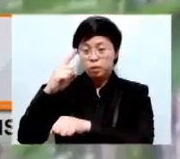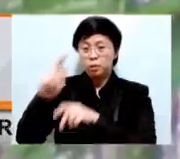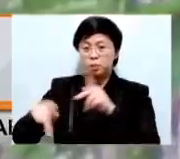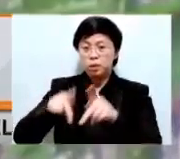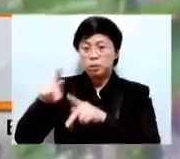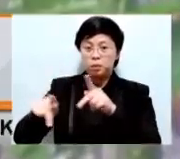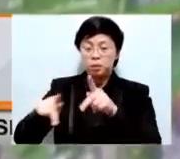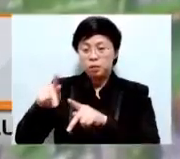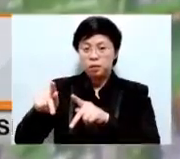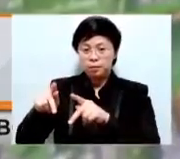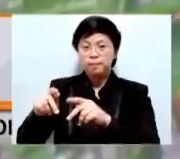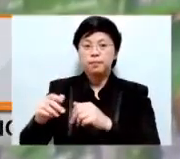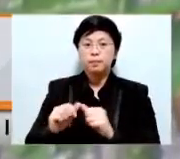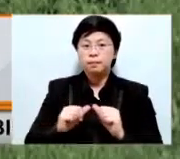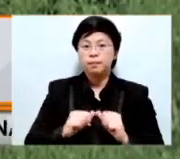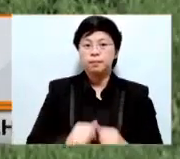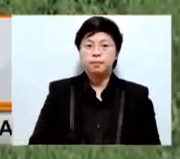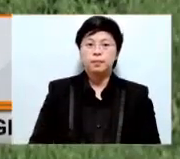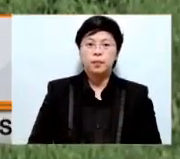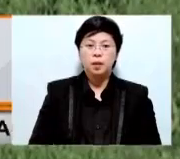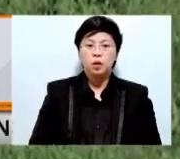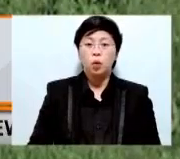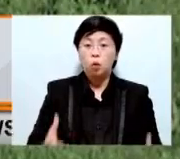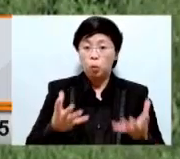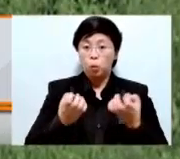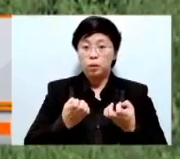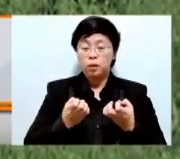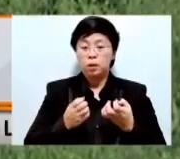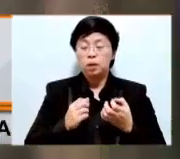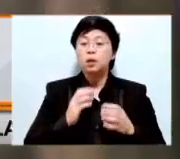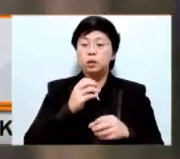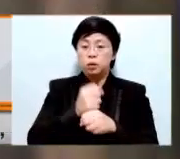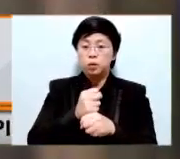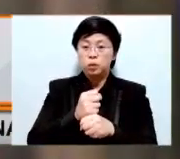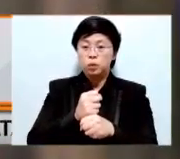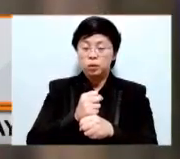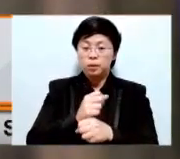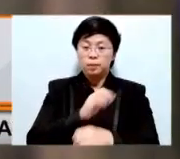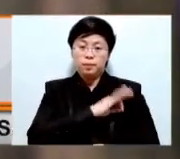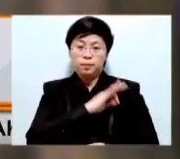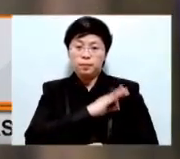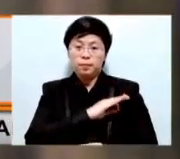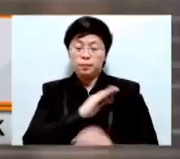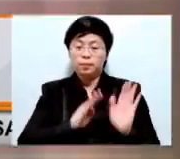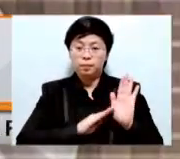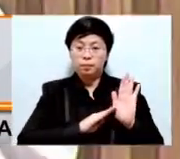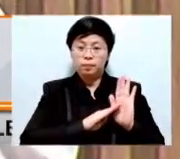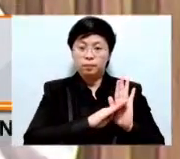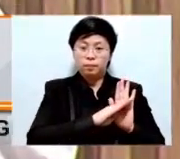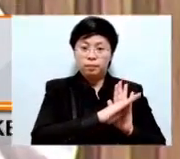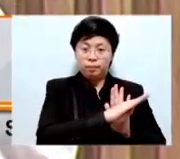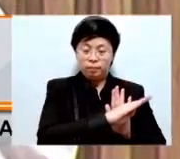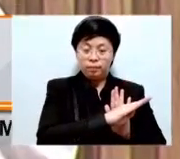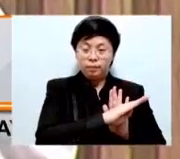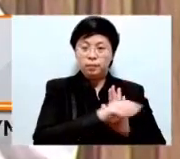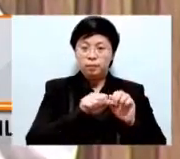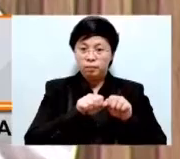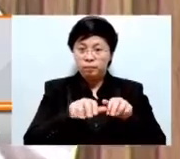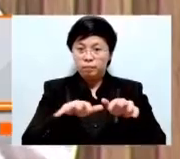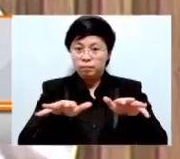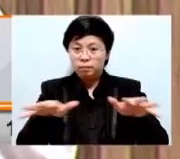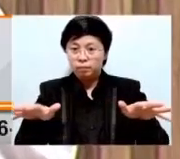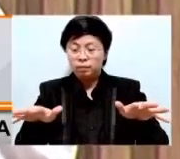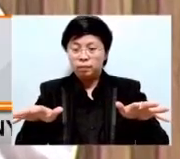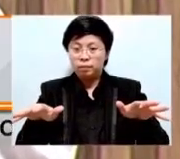program. We want to ensure that the benefits of growth will be felt by everyone. We really have to work harder